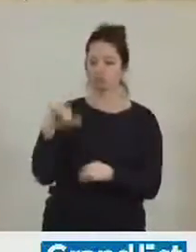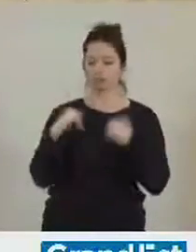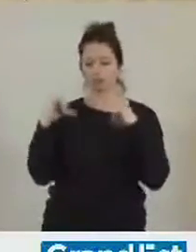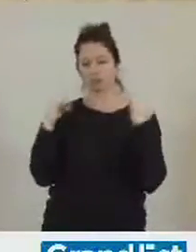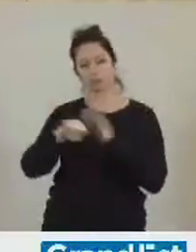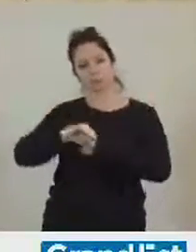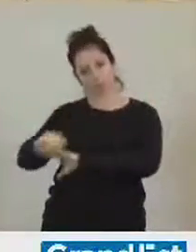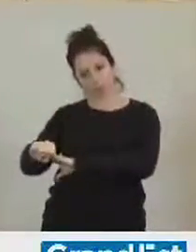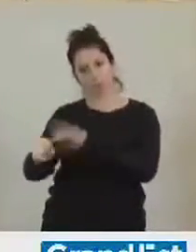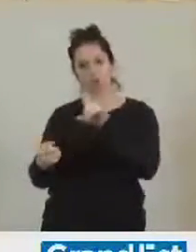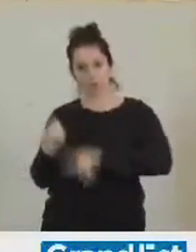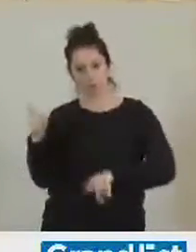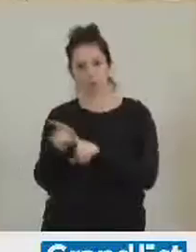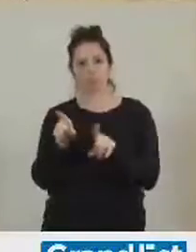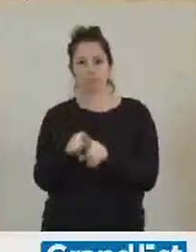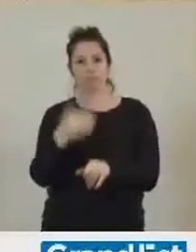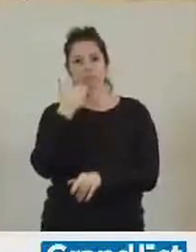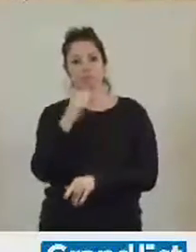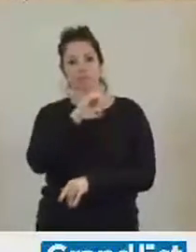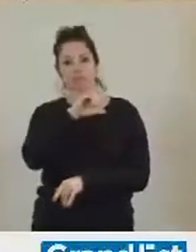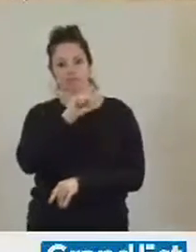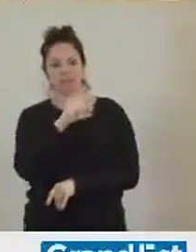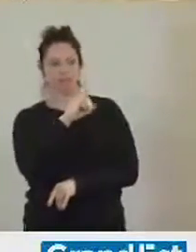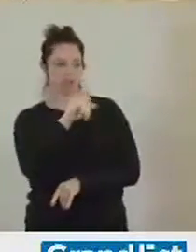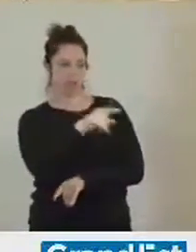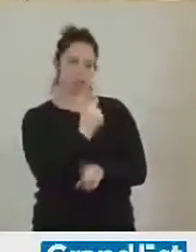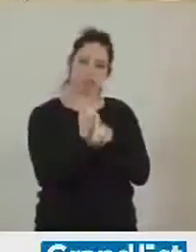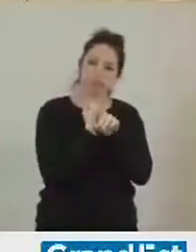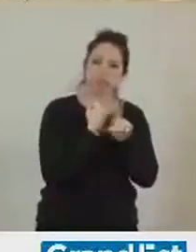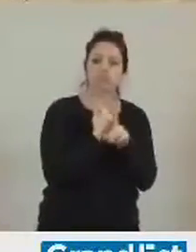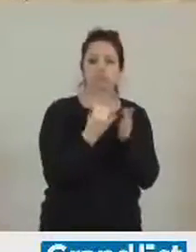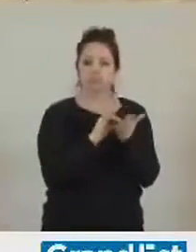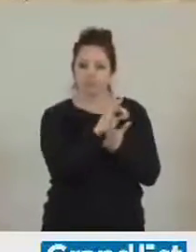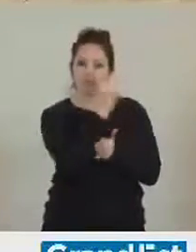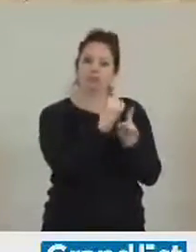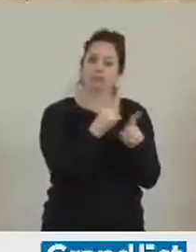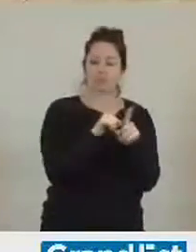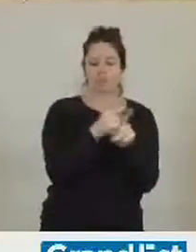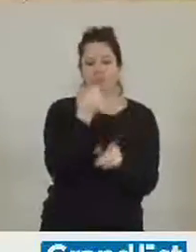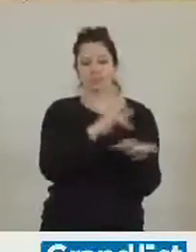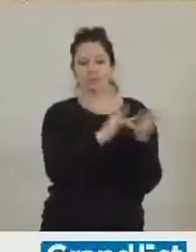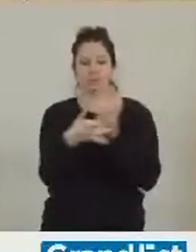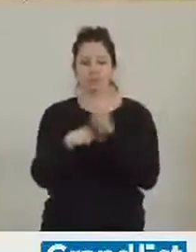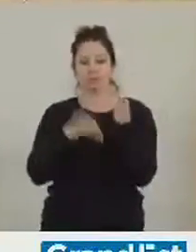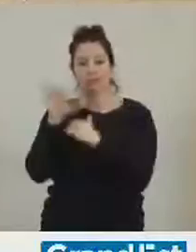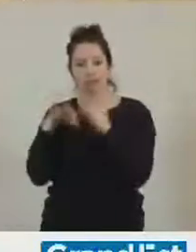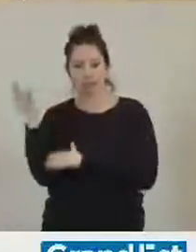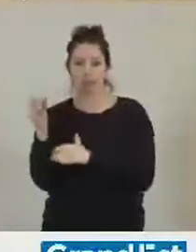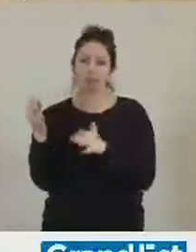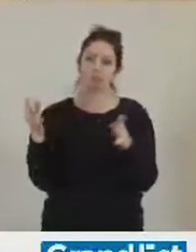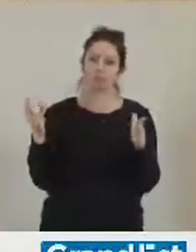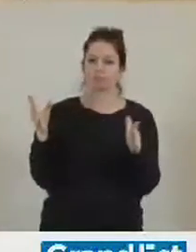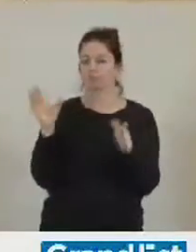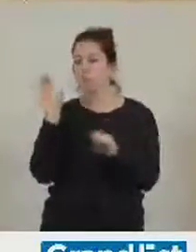Merci également à Elsa Schack pour son engagement et son énergie déployée à bâtir cette stratégie et bien sûr à l'ensemble des élus, opposition et majorité